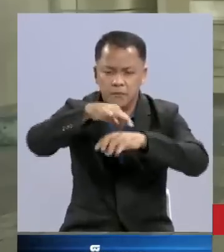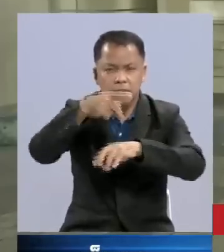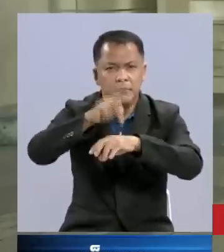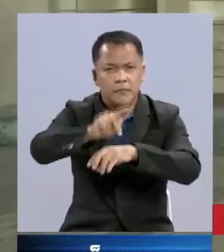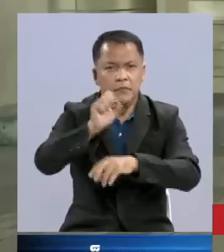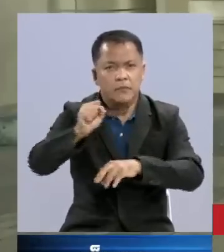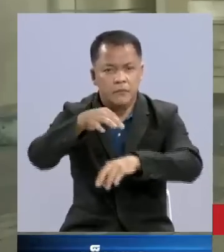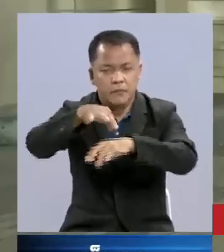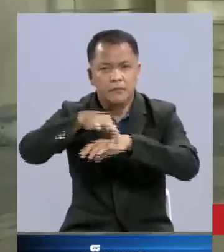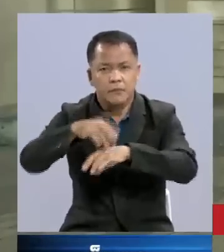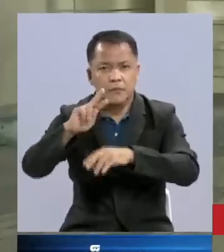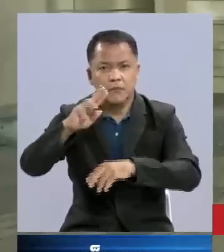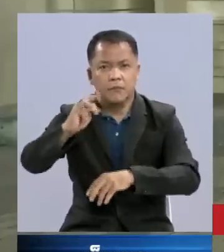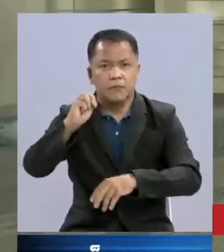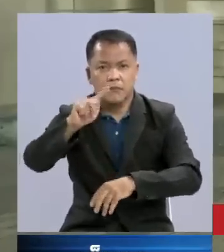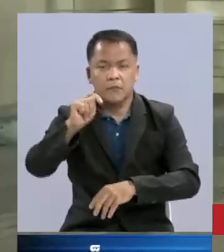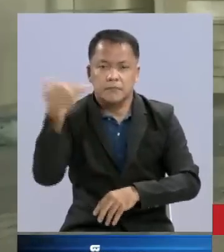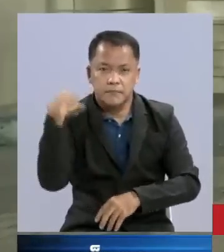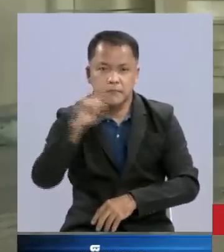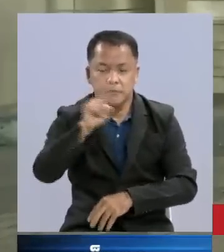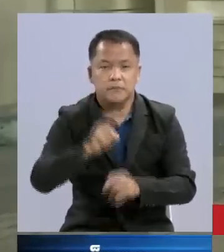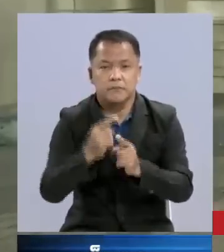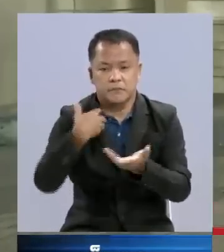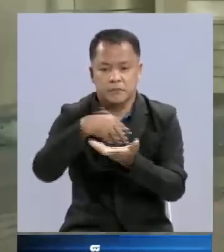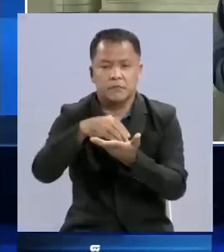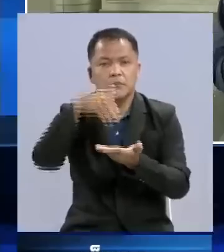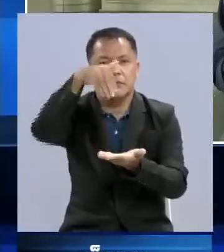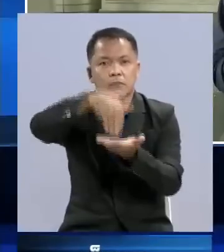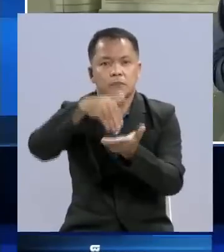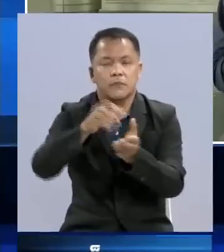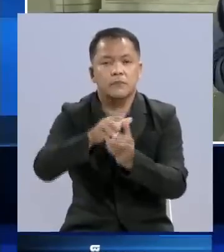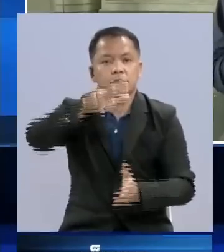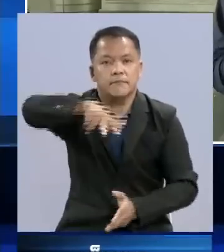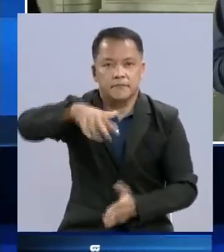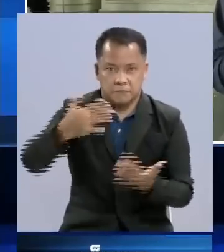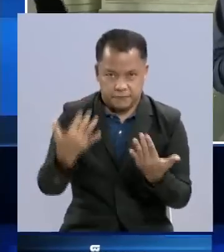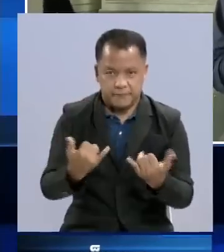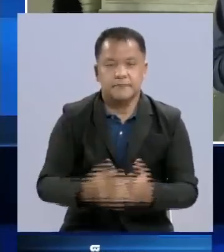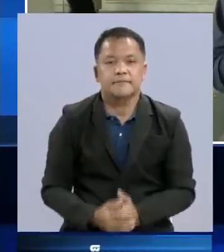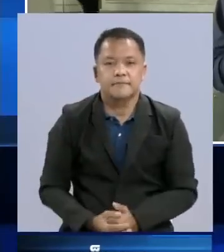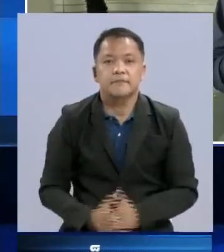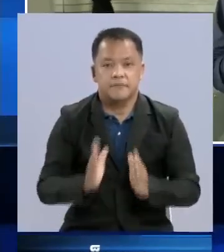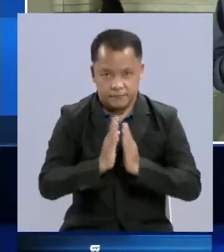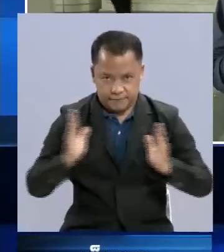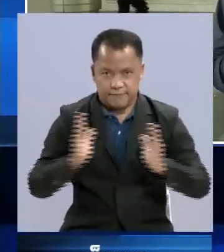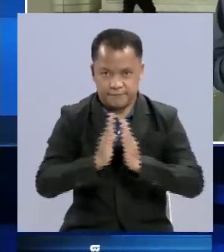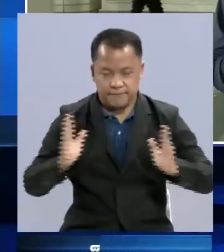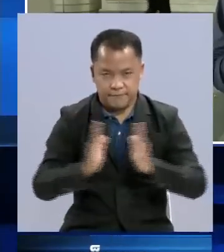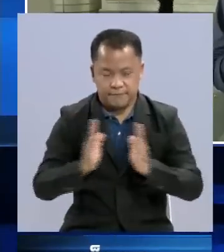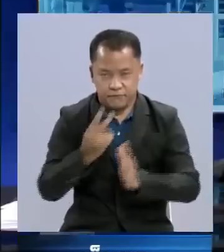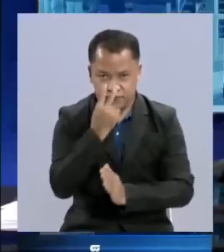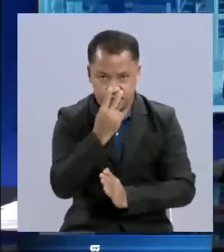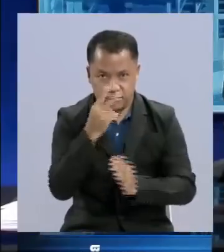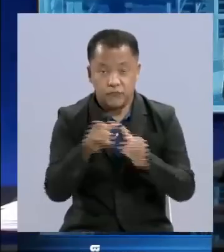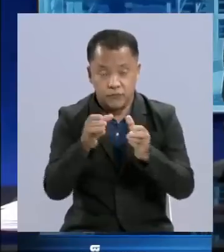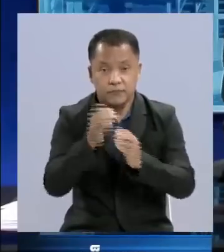ภารวมถึงตำแหน่งคณะรัฐมนตรีด้วยหรือไม่ครับและนี่คือบรรยากาศล่าสุดที่เกิดขึ้นจากพรรคเพื่อไทยในตอนนี้ครับ คุณพักนันนะฮะก็ได้เห็น